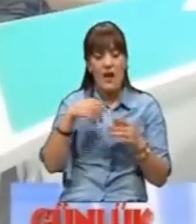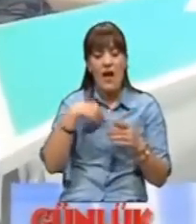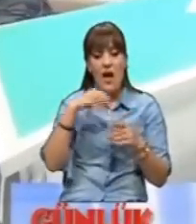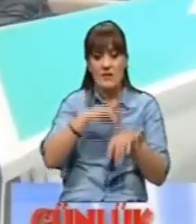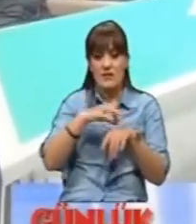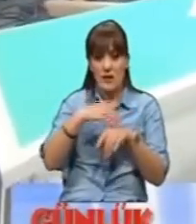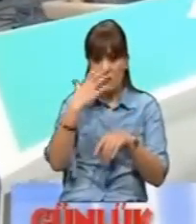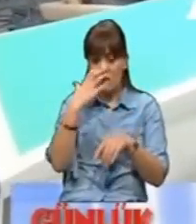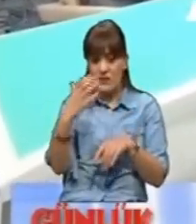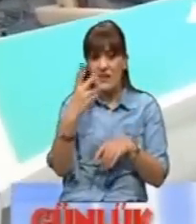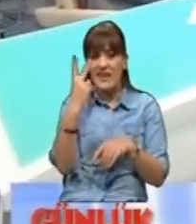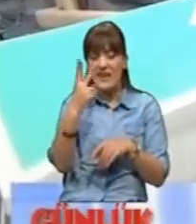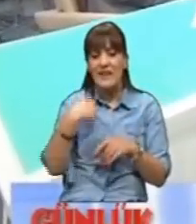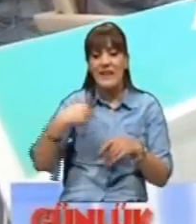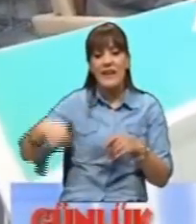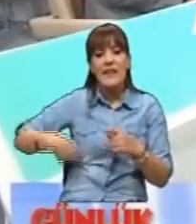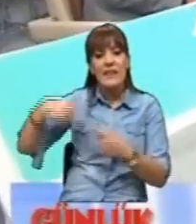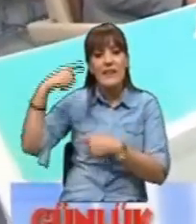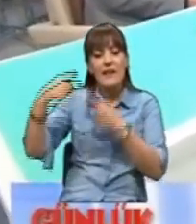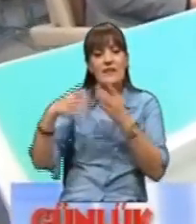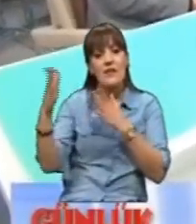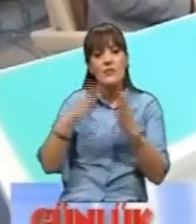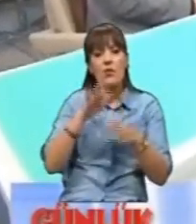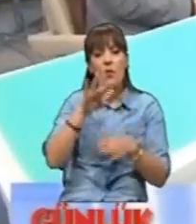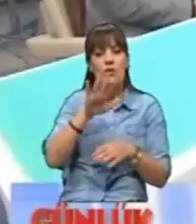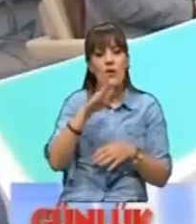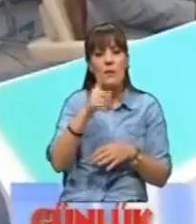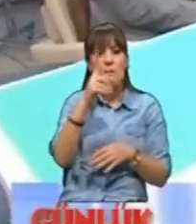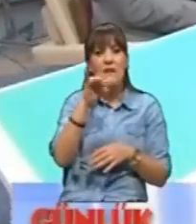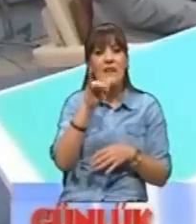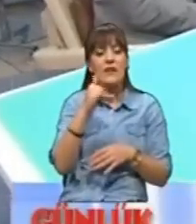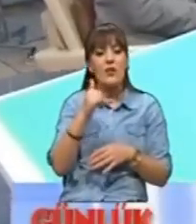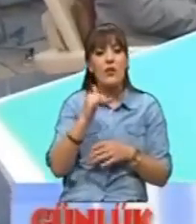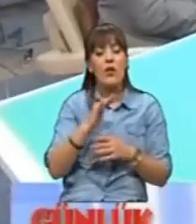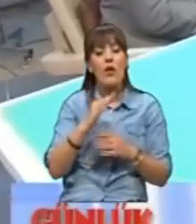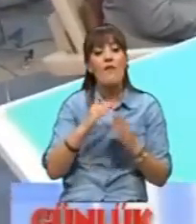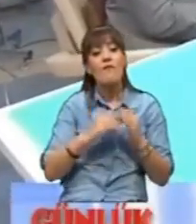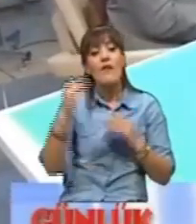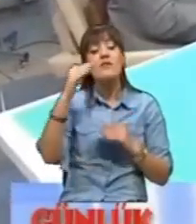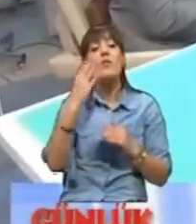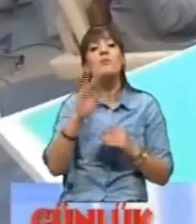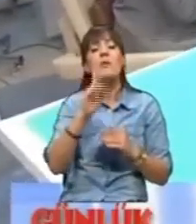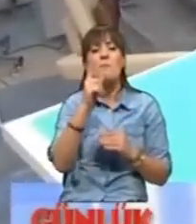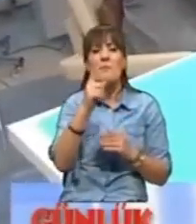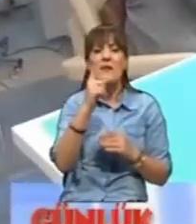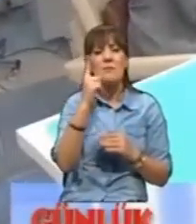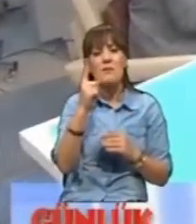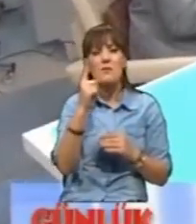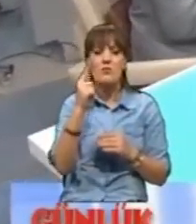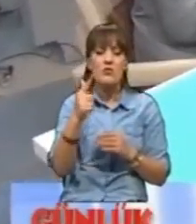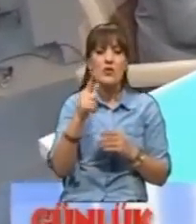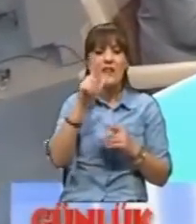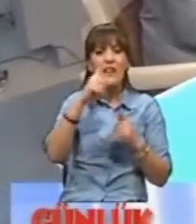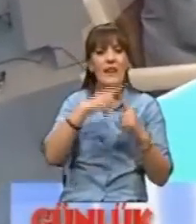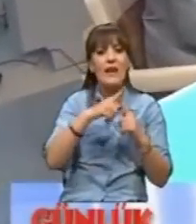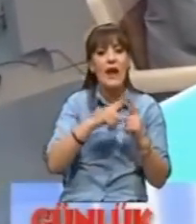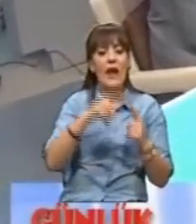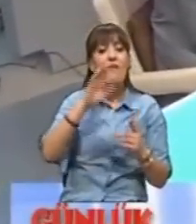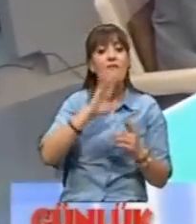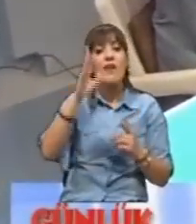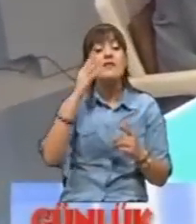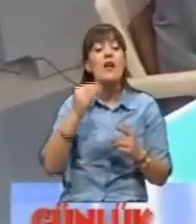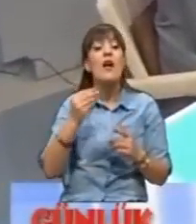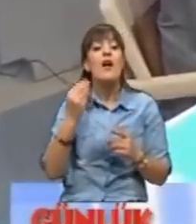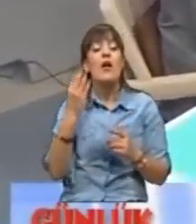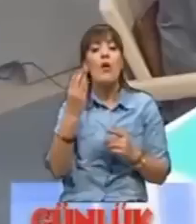tembih ederken iki diyaliz arasında ortalama 1 kiloyu geçmeyecek tarzda, 1-1,5 litreyi geçmeyecek tarzda